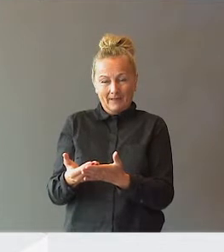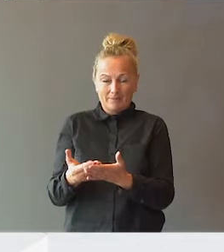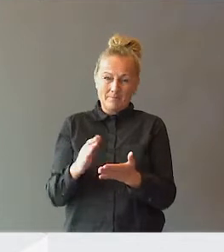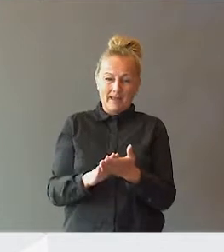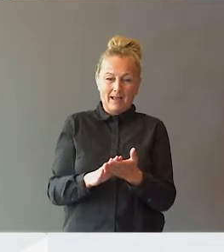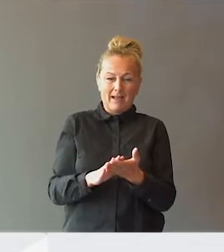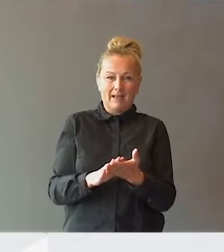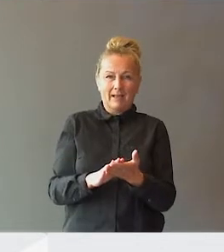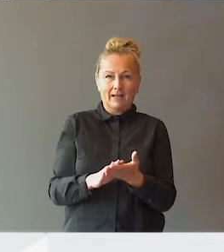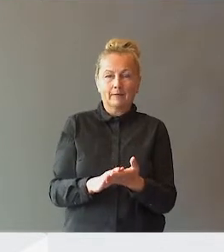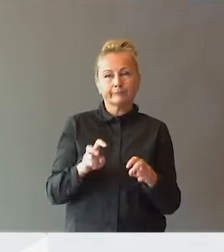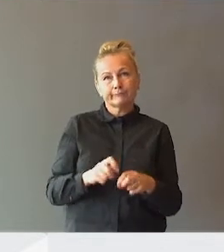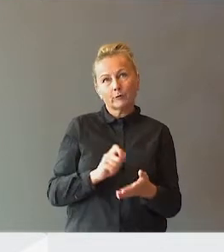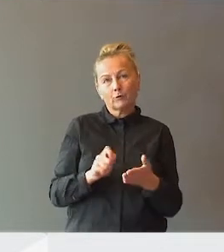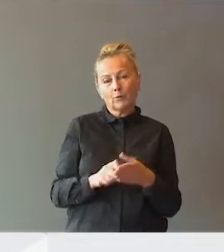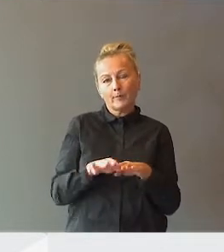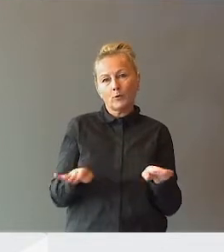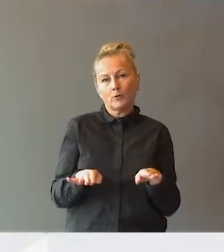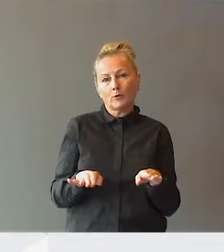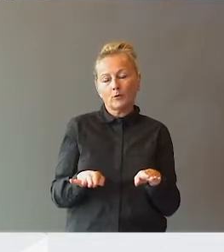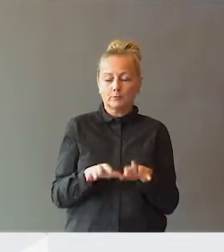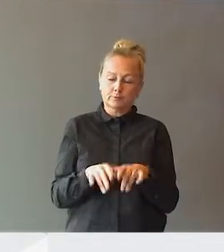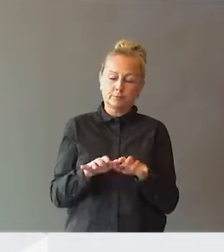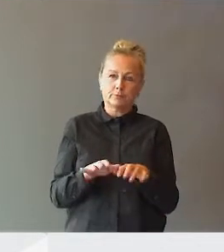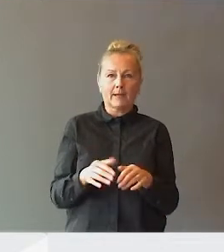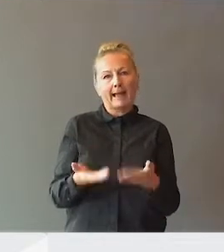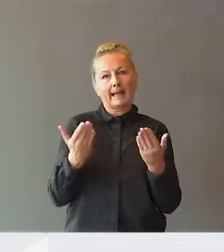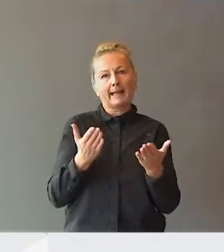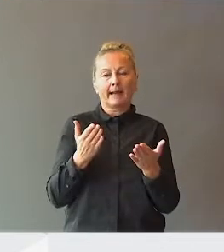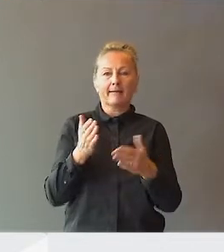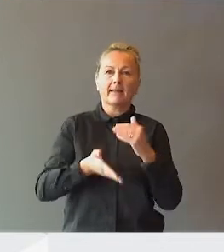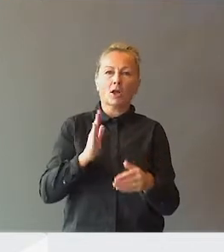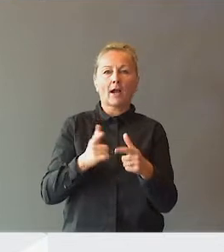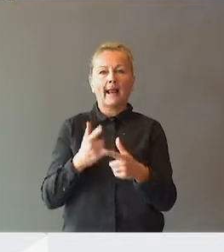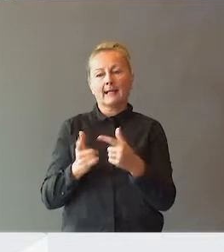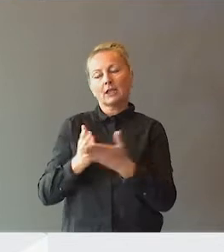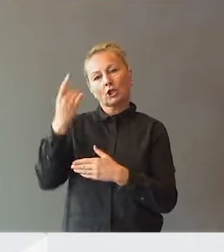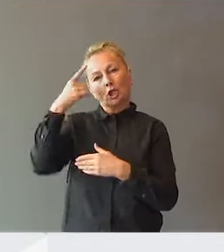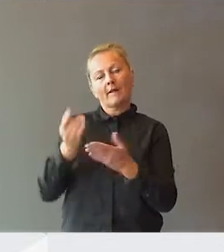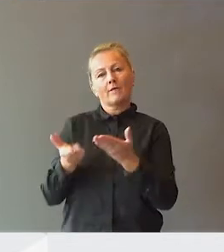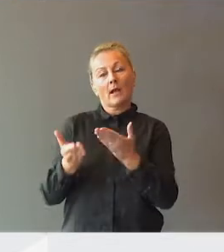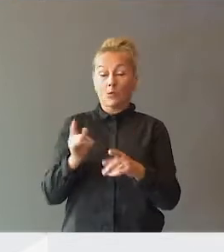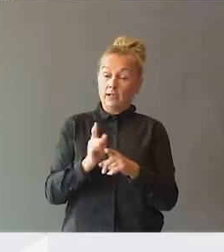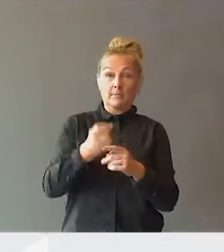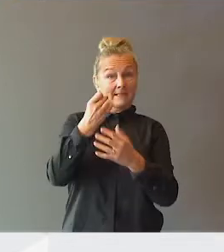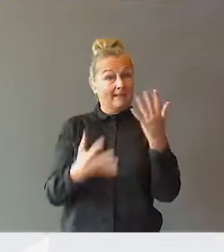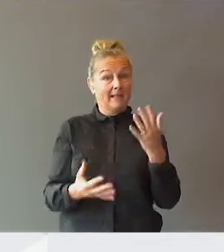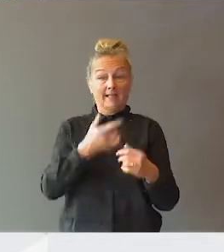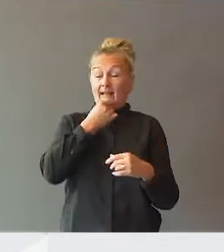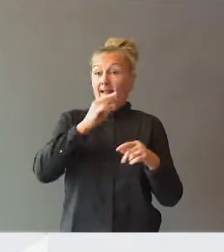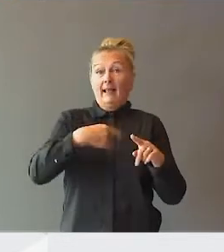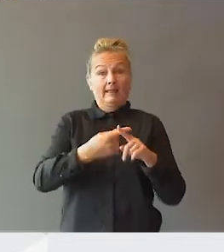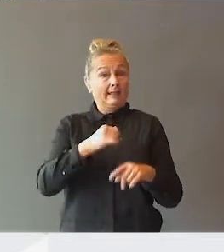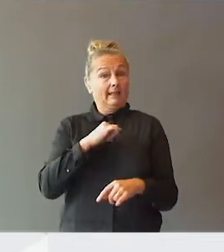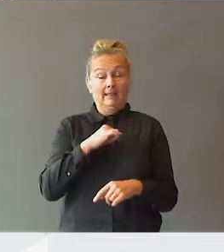som sitter bak kontorpulten sin og som skriver enkelt ved tak eller sakkyndige vurderinger. Og det er jo en beskrivelse som jeg ikke kjenner meg